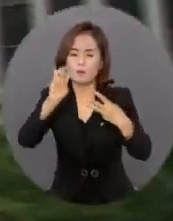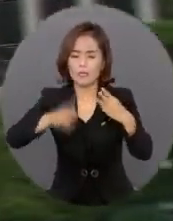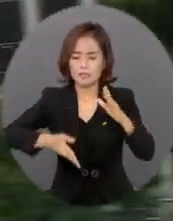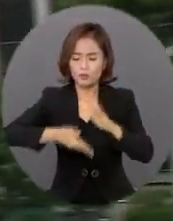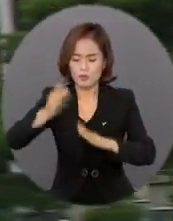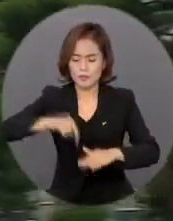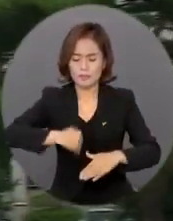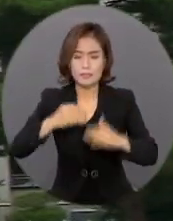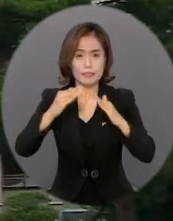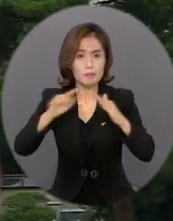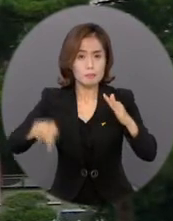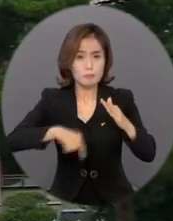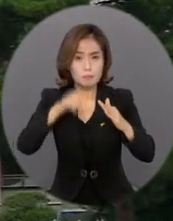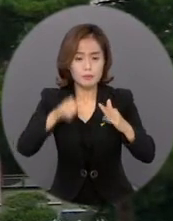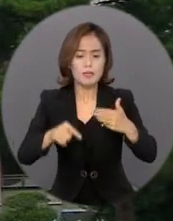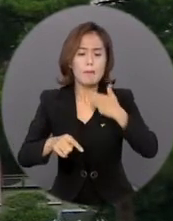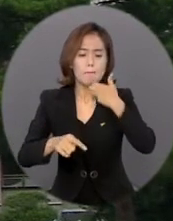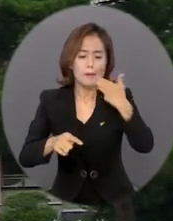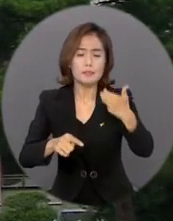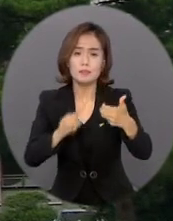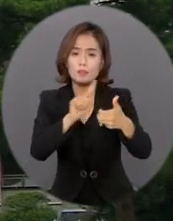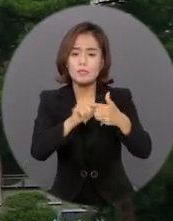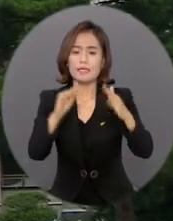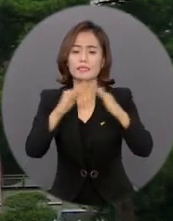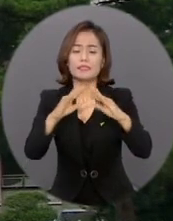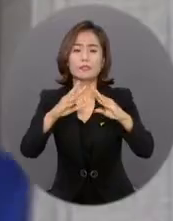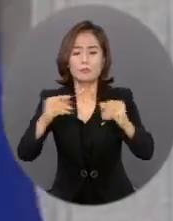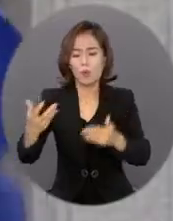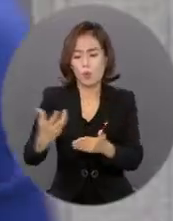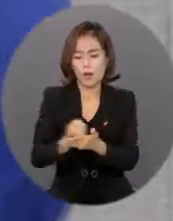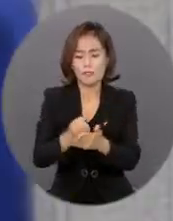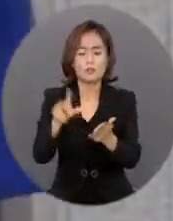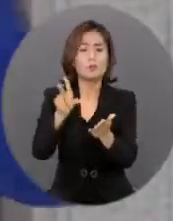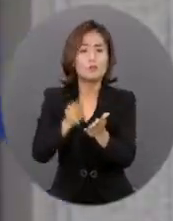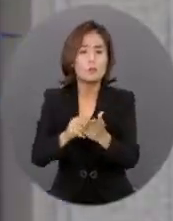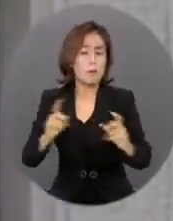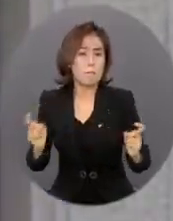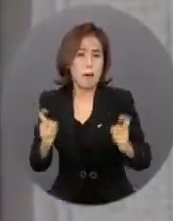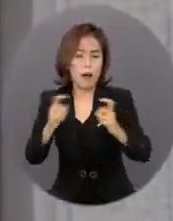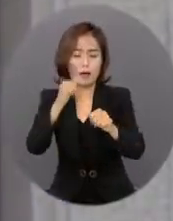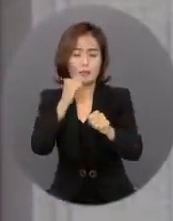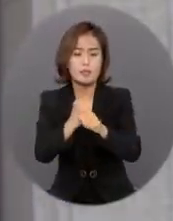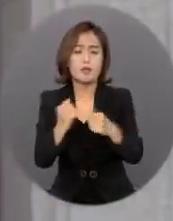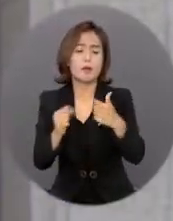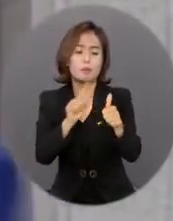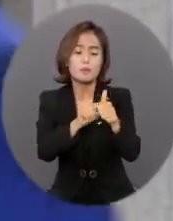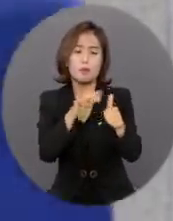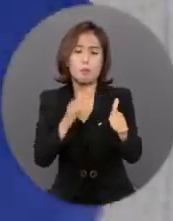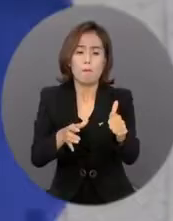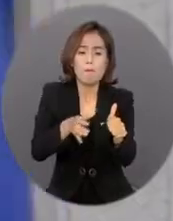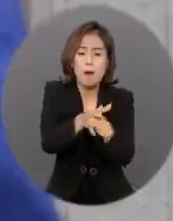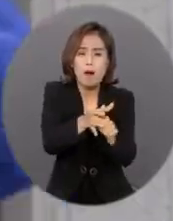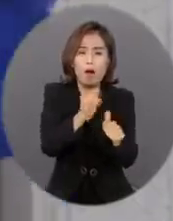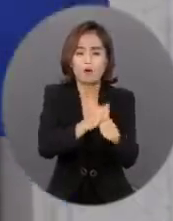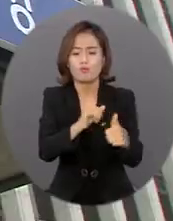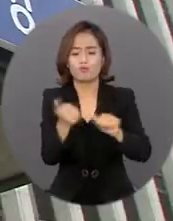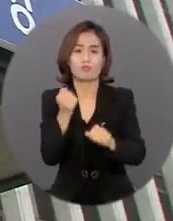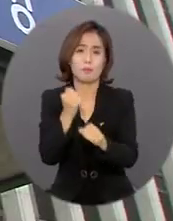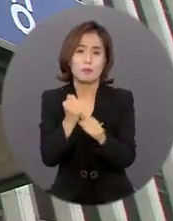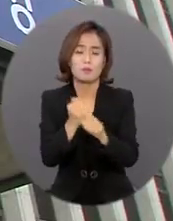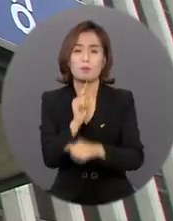나주시 자신의 집에서 80살 B씨와 부동산 소유권 문제로 다투다 B씨의 목을 졸라 숨지게 한